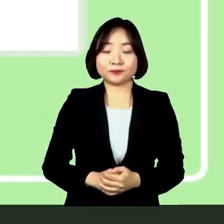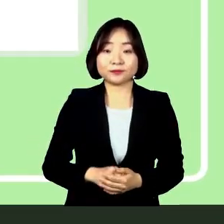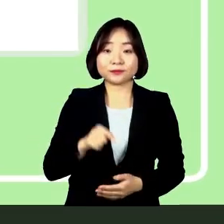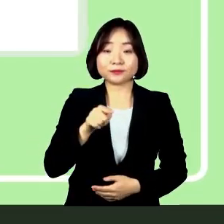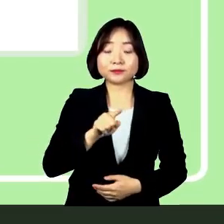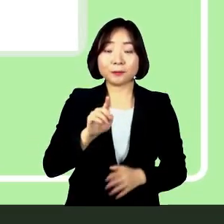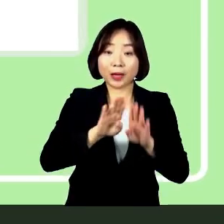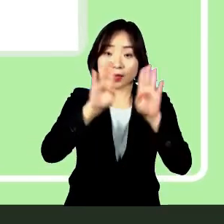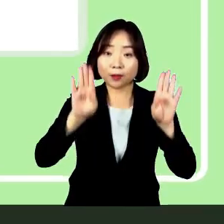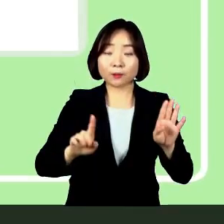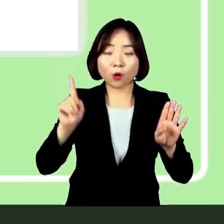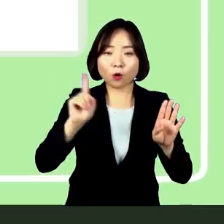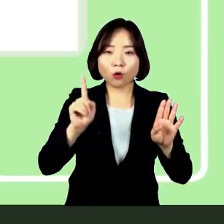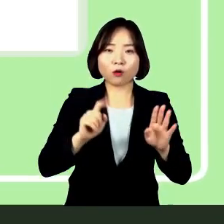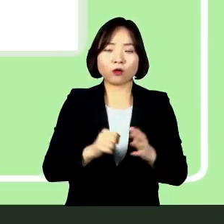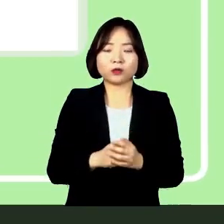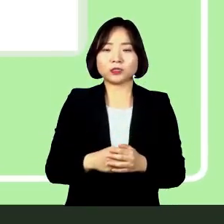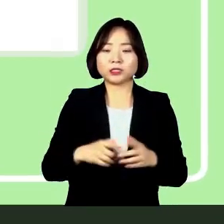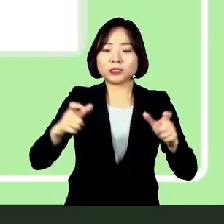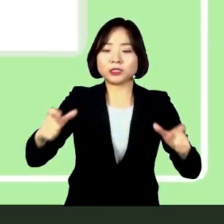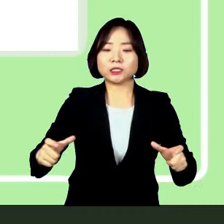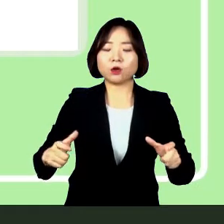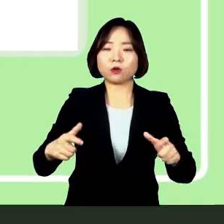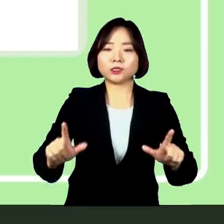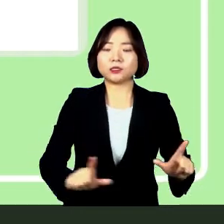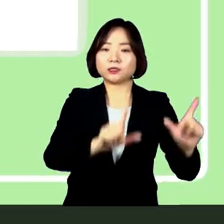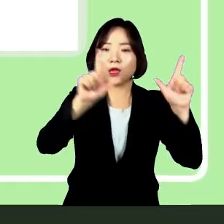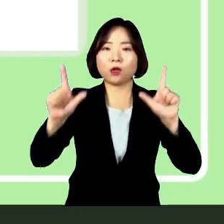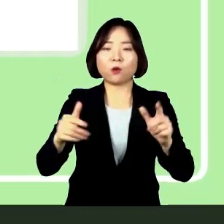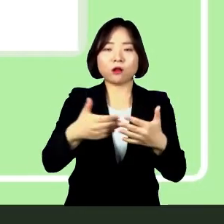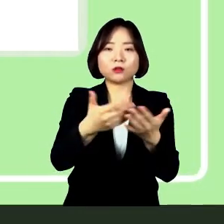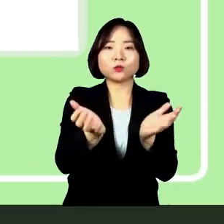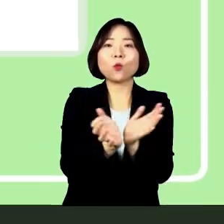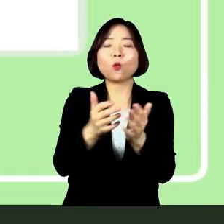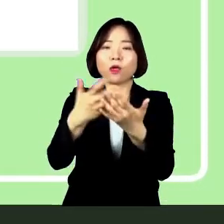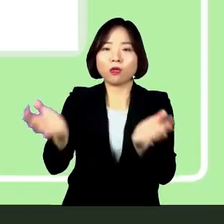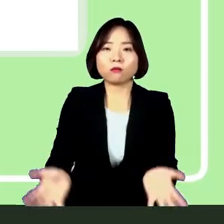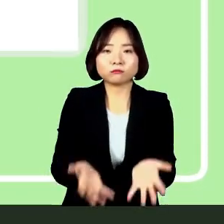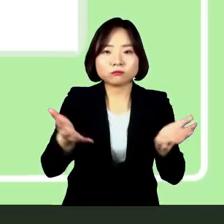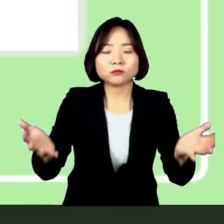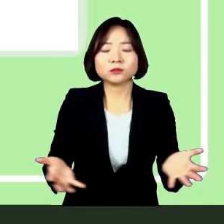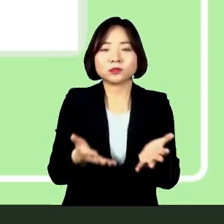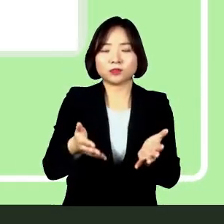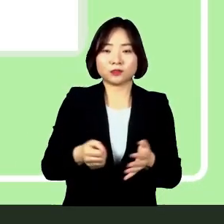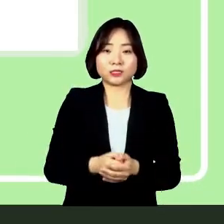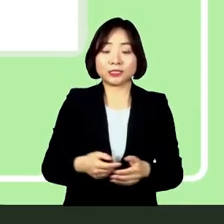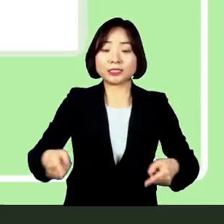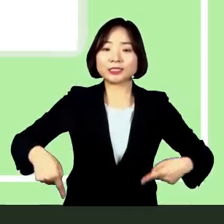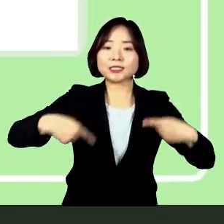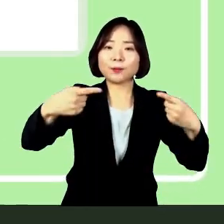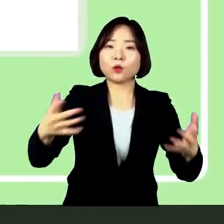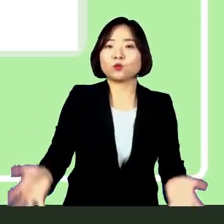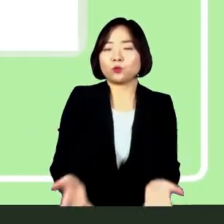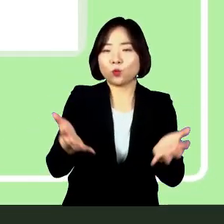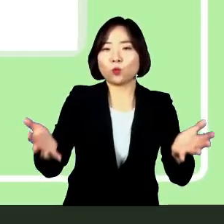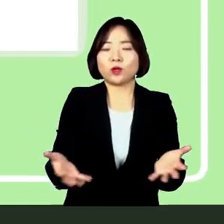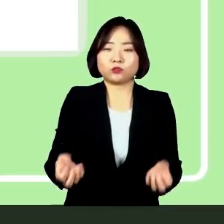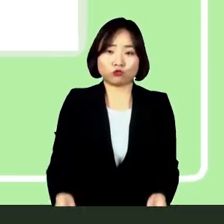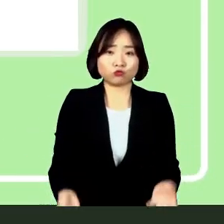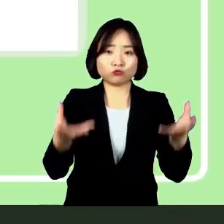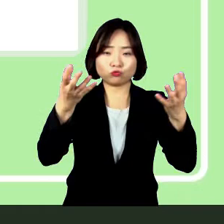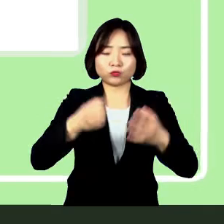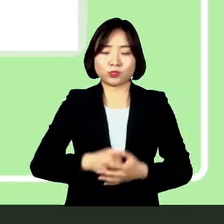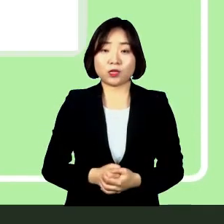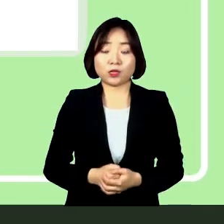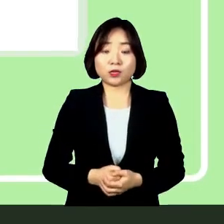천안생활문화박람회는 지역생활문화동호회 활동 활성화와 시민생활문화활동 참여를 도모하는 축제의 장인데요.